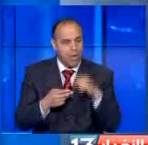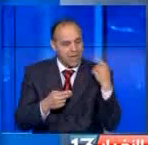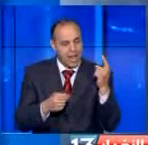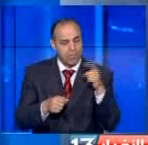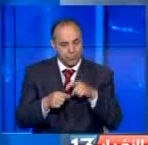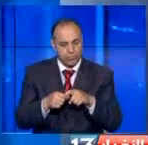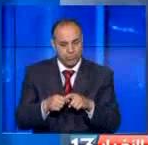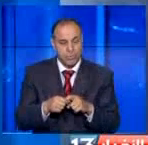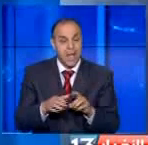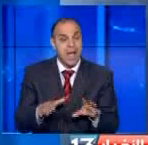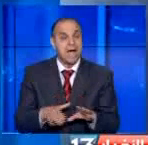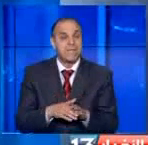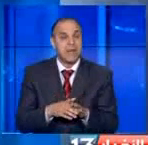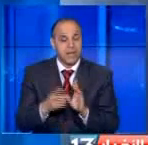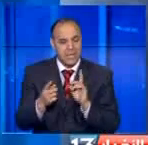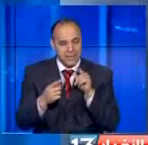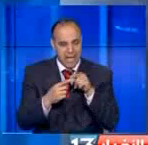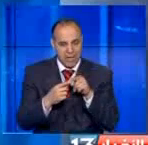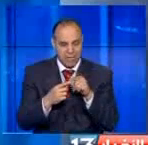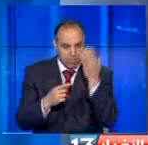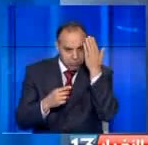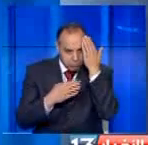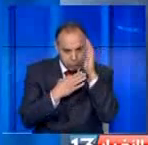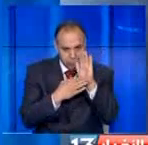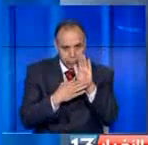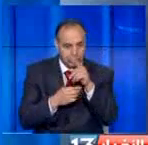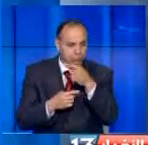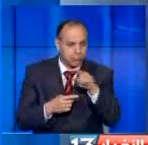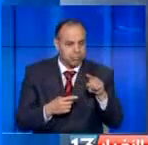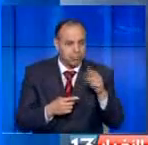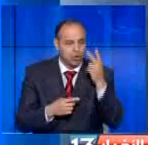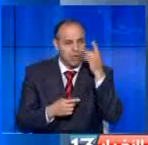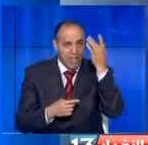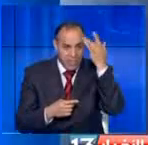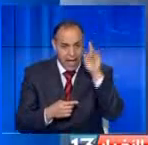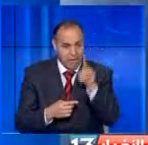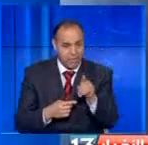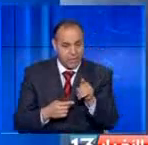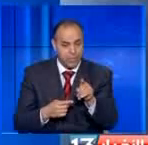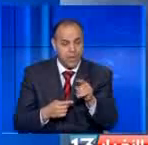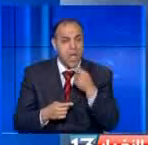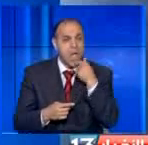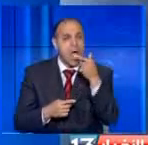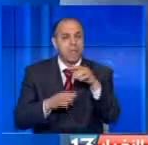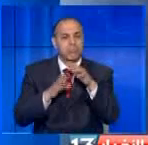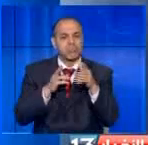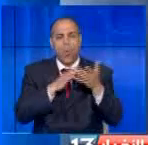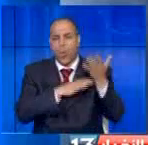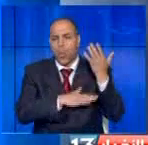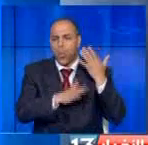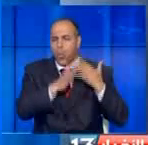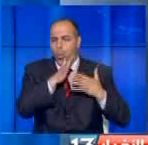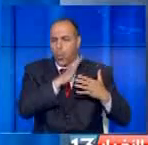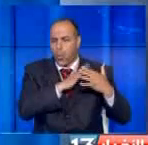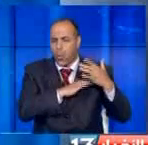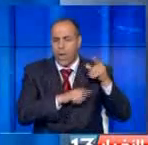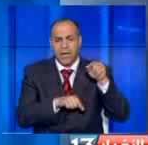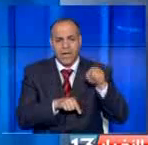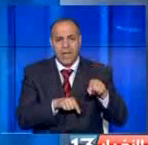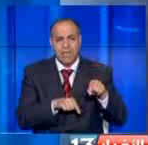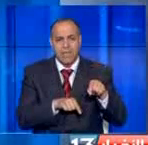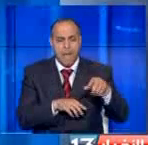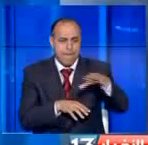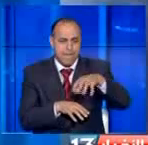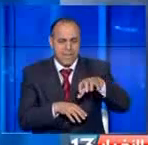ودولية، تظاهرة تهدف إلى التعريف بتنوع المشهد الثقافي الذي يجسد عمق الموروث الحضاري